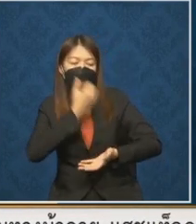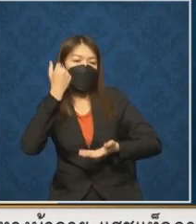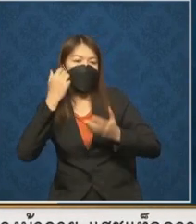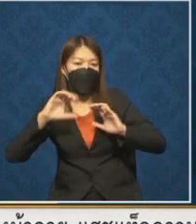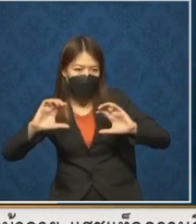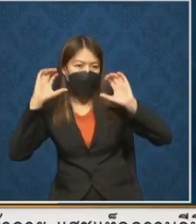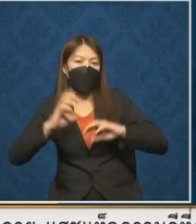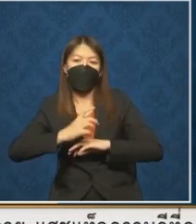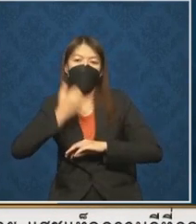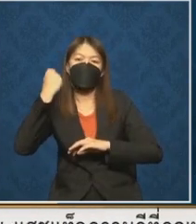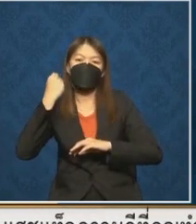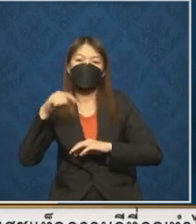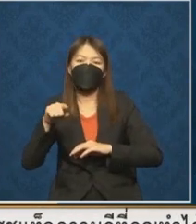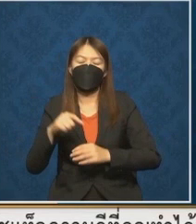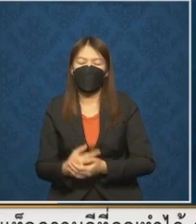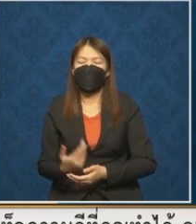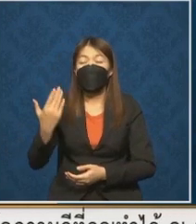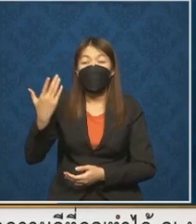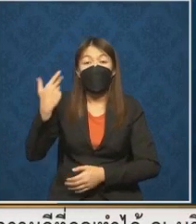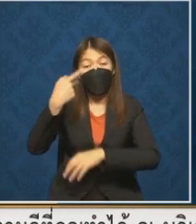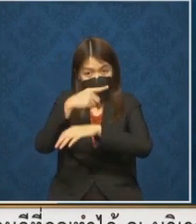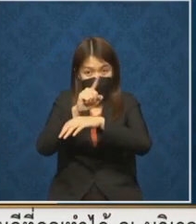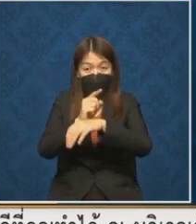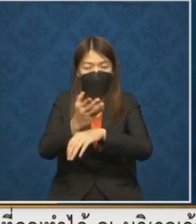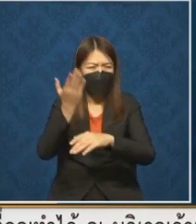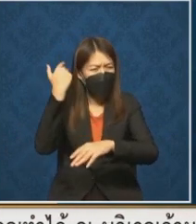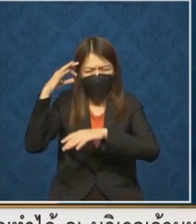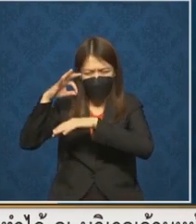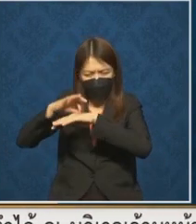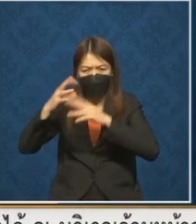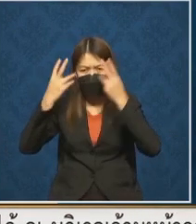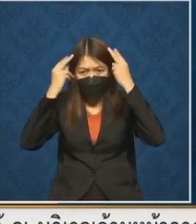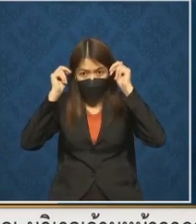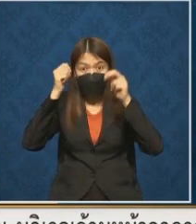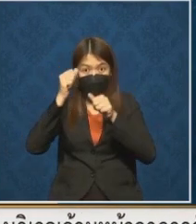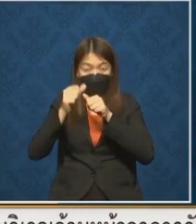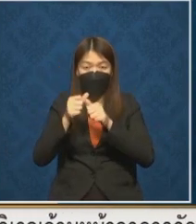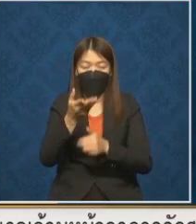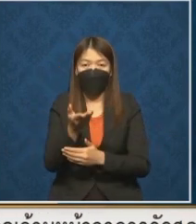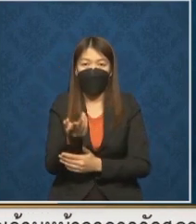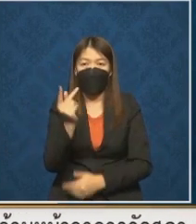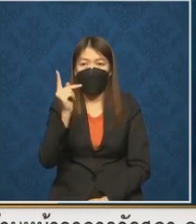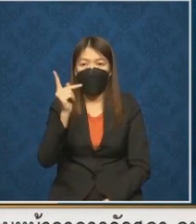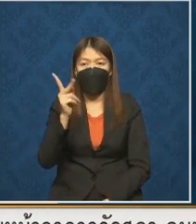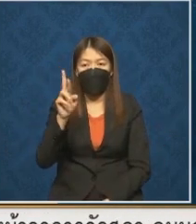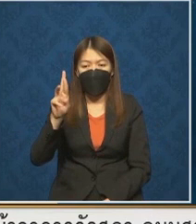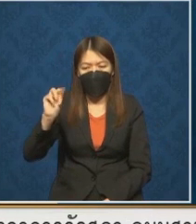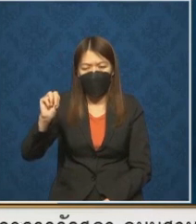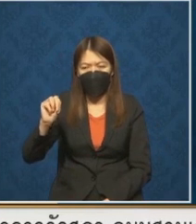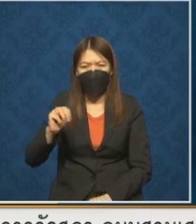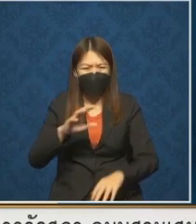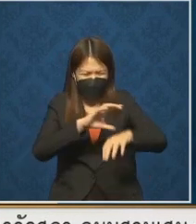นี่ คือ ทำไม ท่าน ประทาน ที่ เป็น นา ยก ท่าน ก็ ออกมา ติ ขอา ม. เพื่อ อย่า ให คน ไป จับ